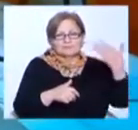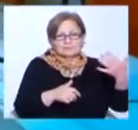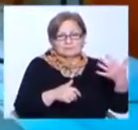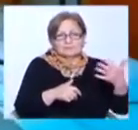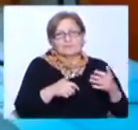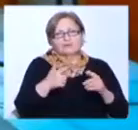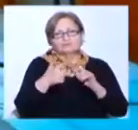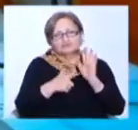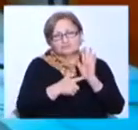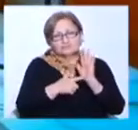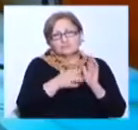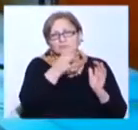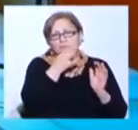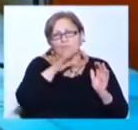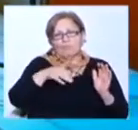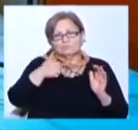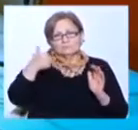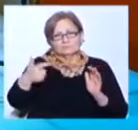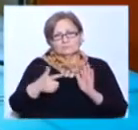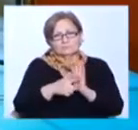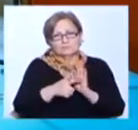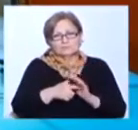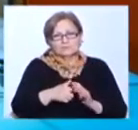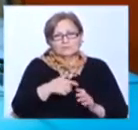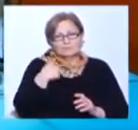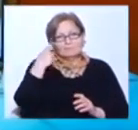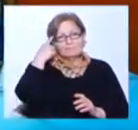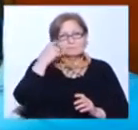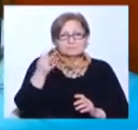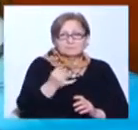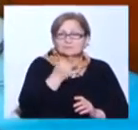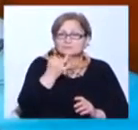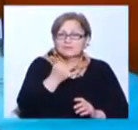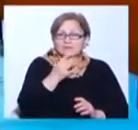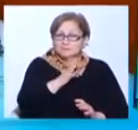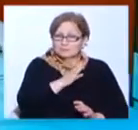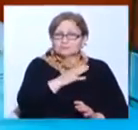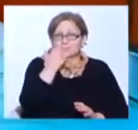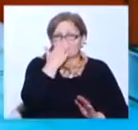7 კი მისი მომდევნო. მე მგონი საინტერესო გაკვეთილი გამოგვივიდა.